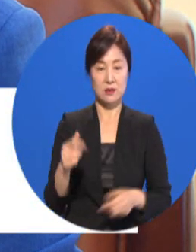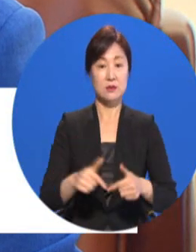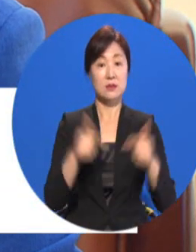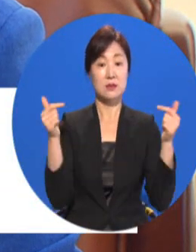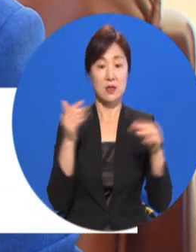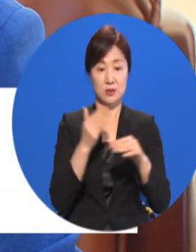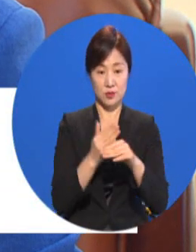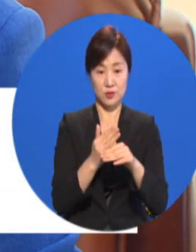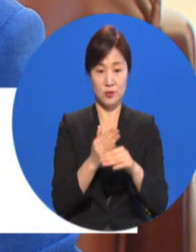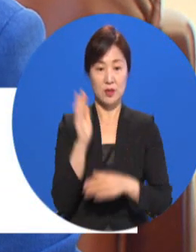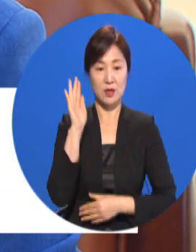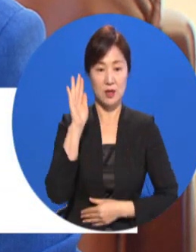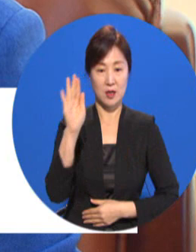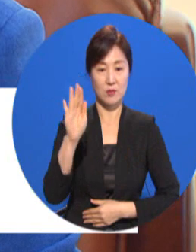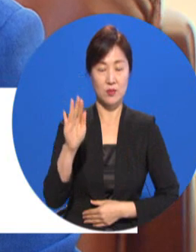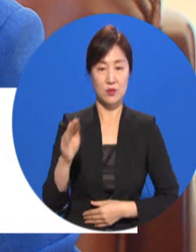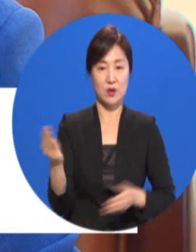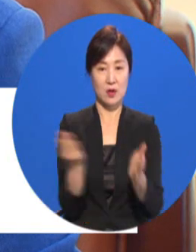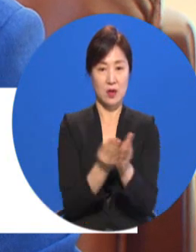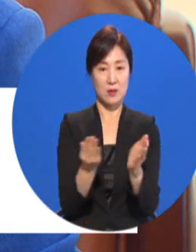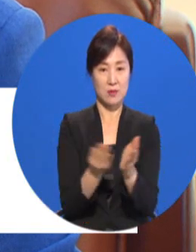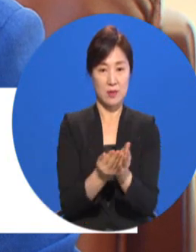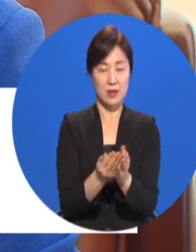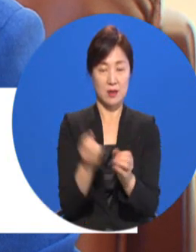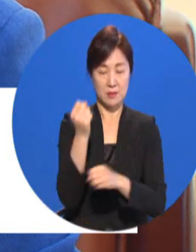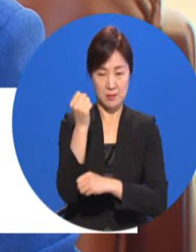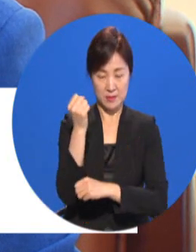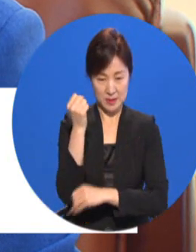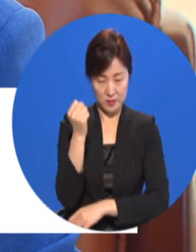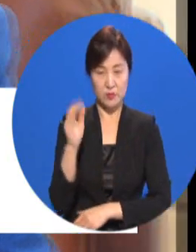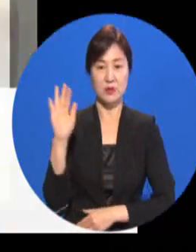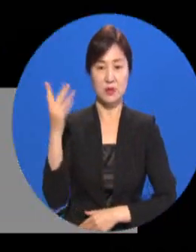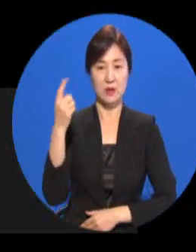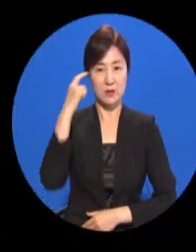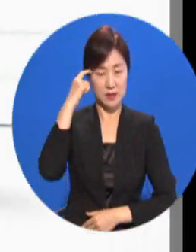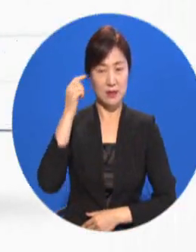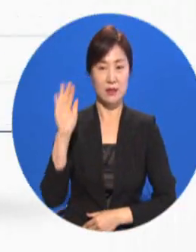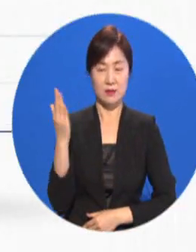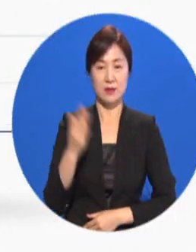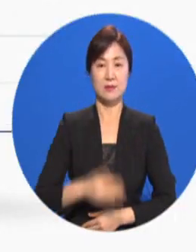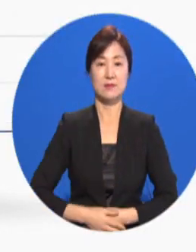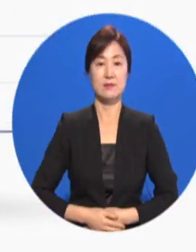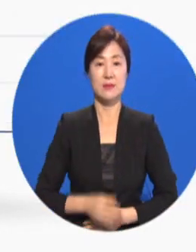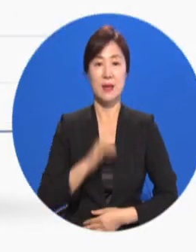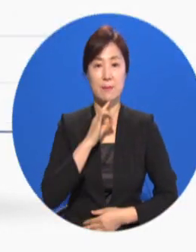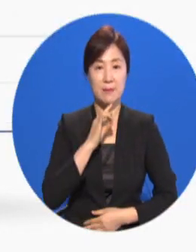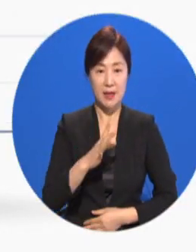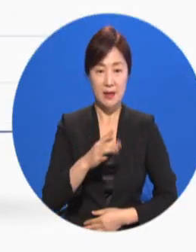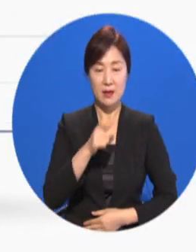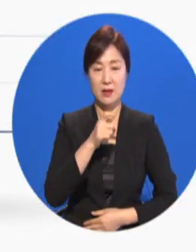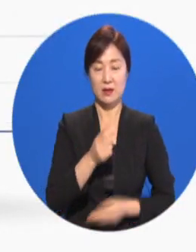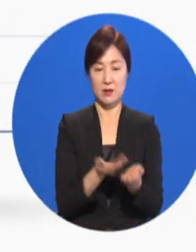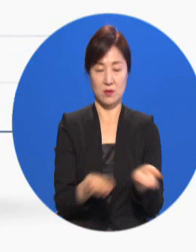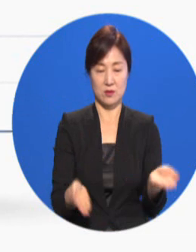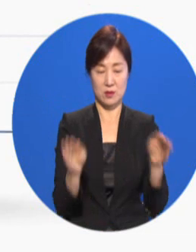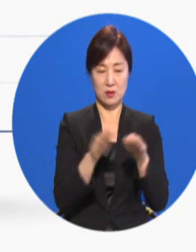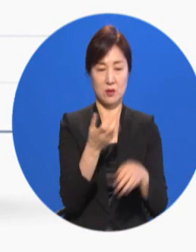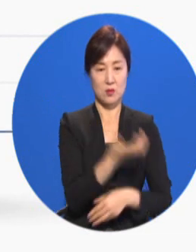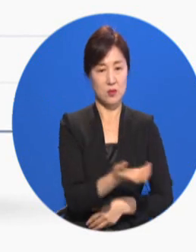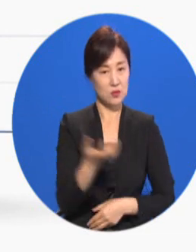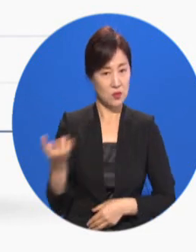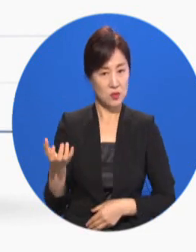항 막내 발전의 그 기반이 될 것으로 이렇게 생각을 하고 있습니다 다만 컨테이너 물동량의 성장세는